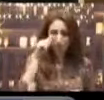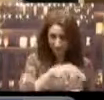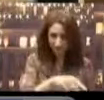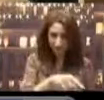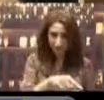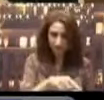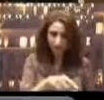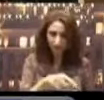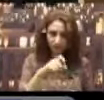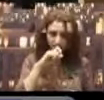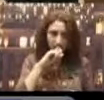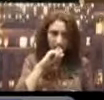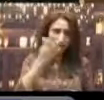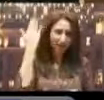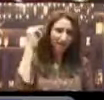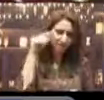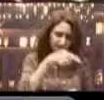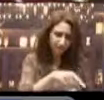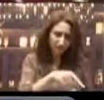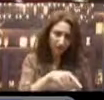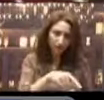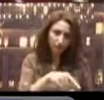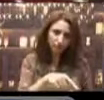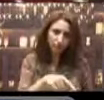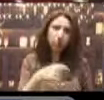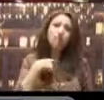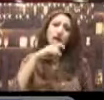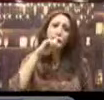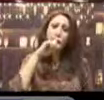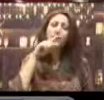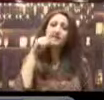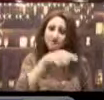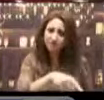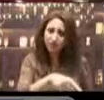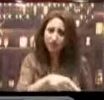شويه قلت لي لا مش ده اللي ندمان عليه، في حاجه ثانيه ندمان عليها. لا انا ممكن اندم على